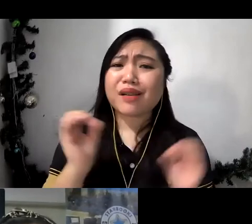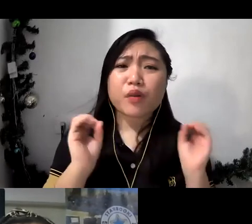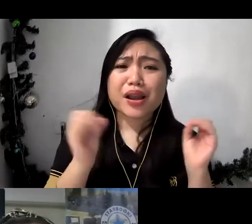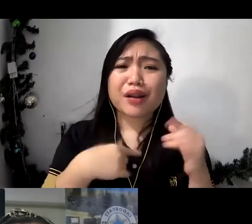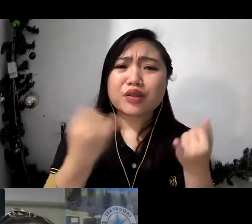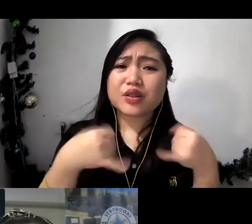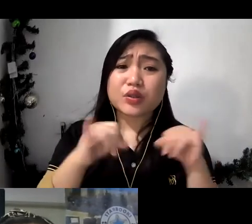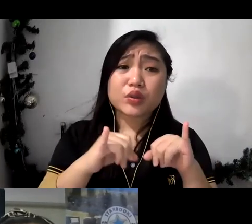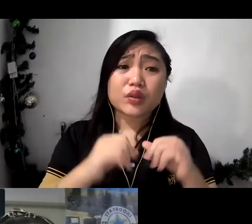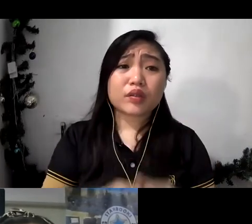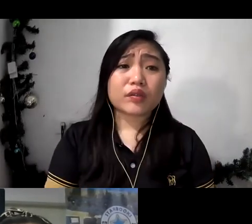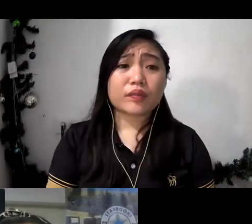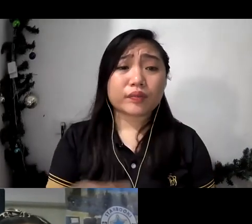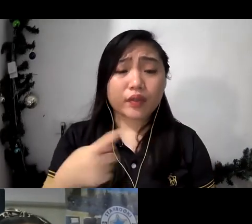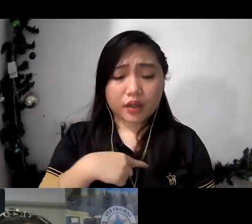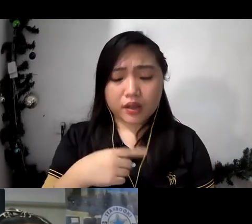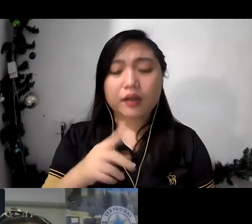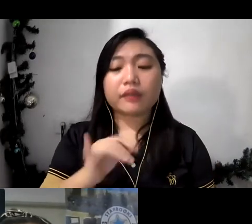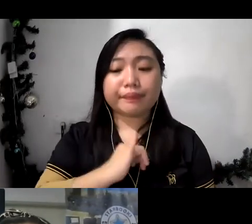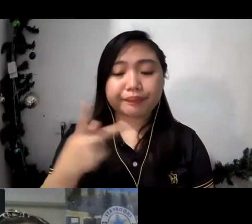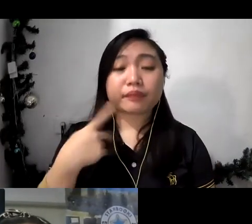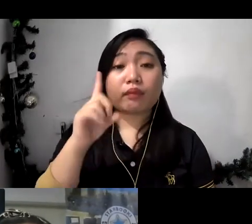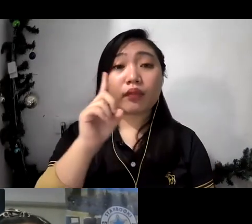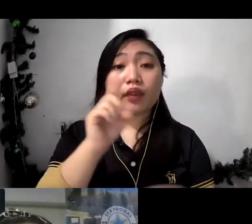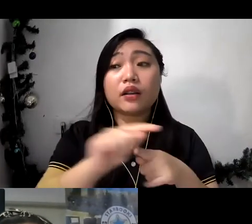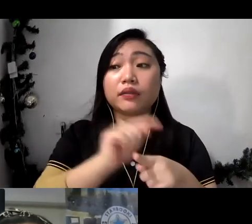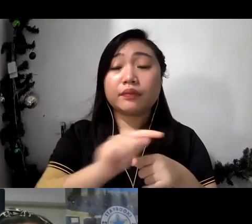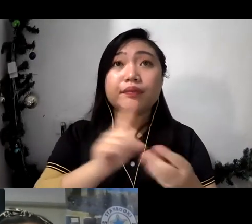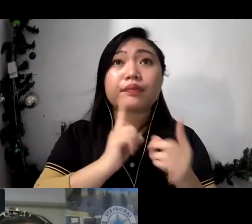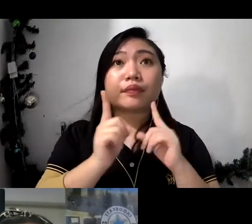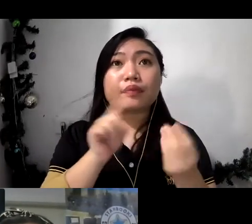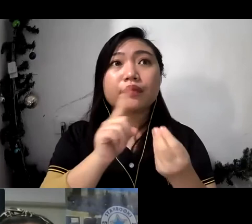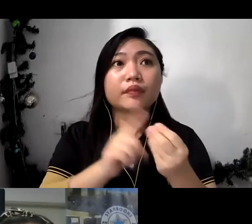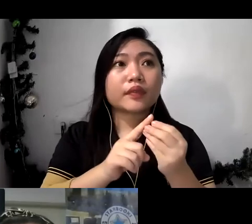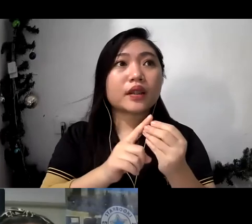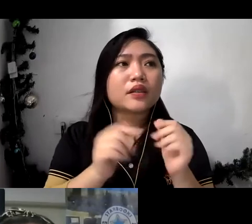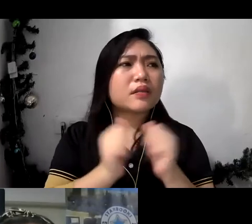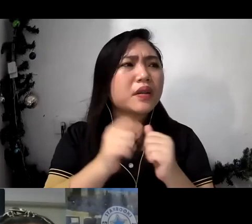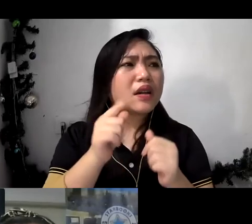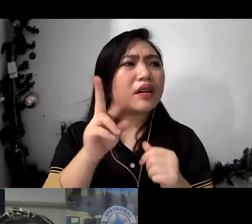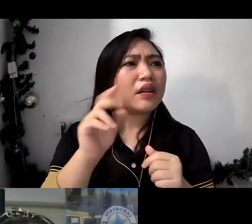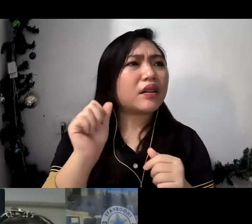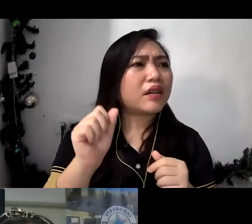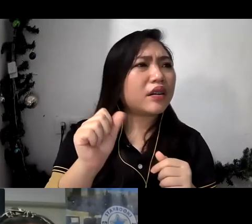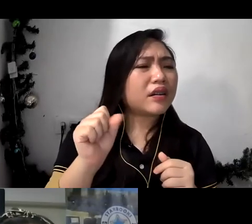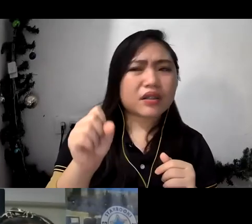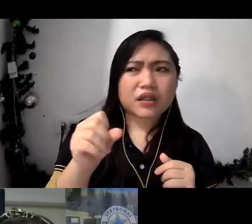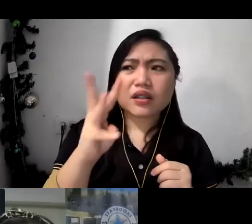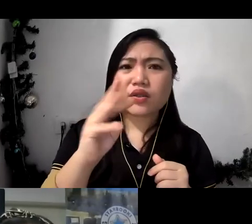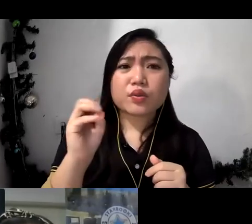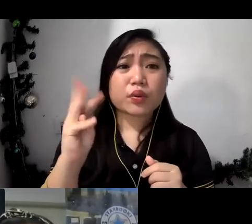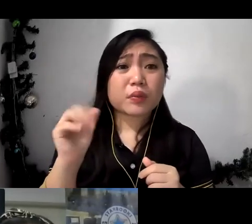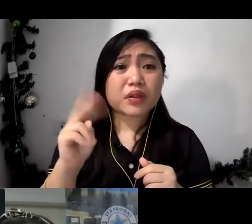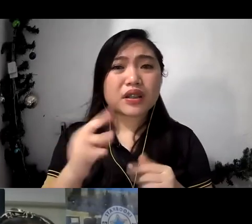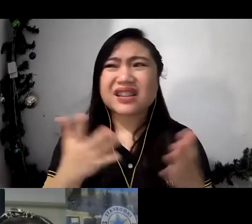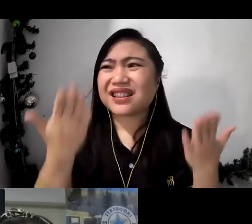remember there was one training that I have, no? Meron pong isang trans woman na hindi niya malaman kung saan siya